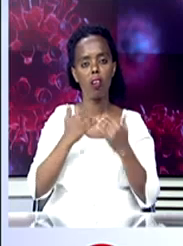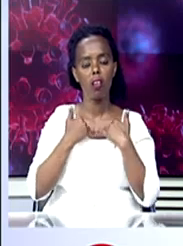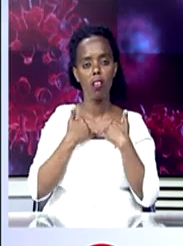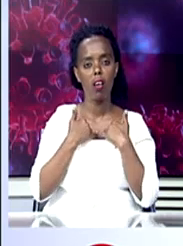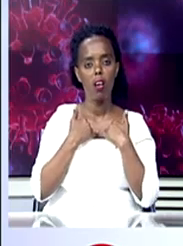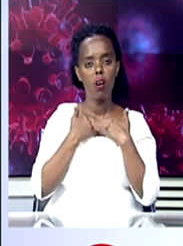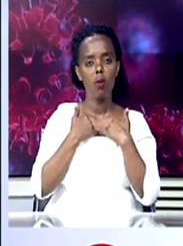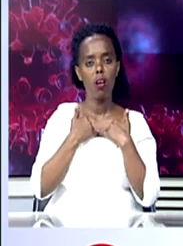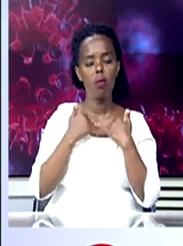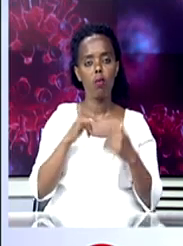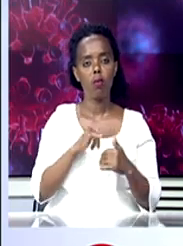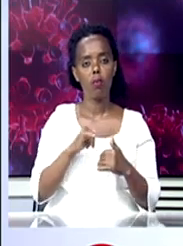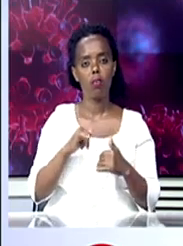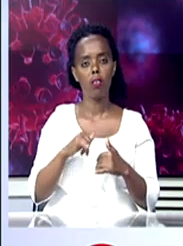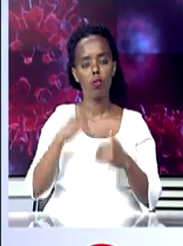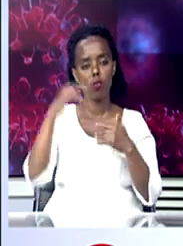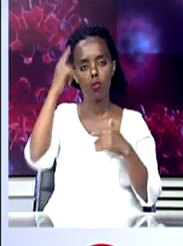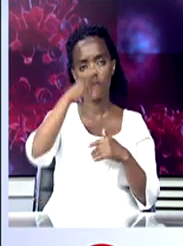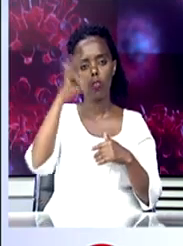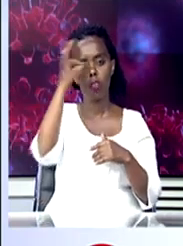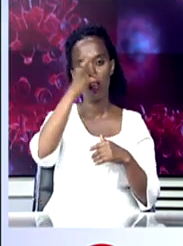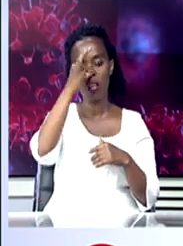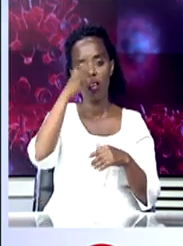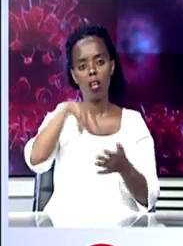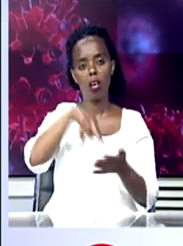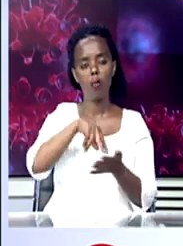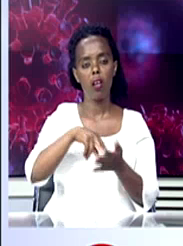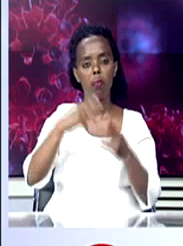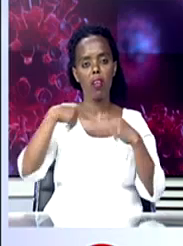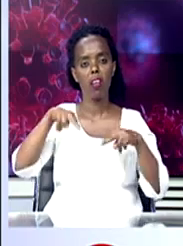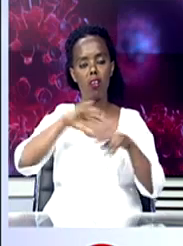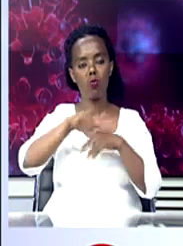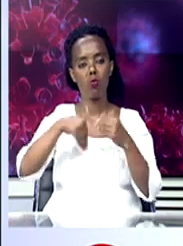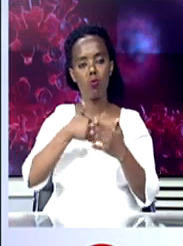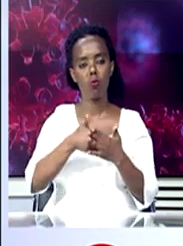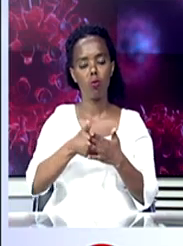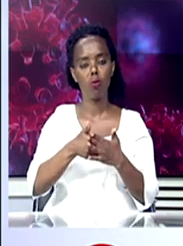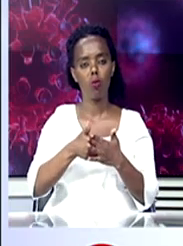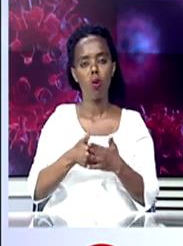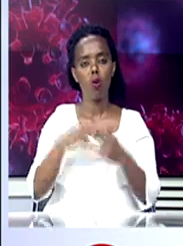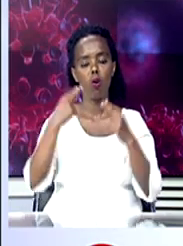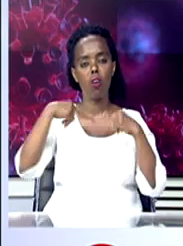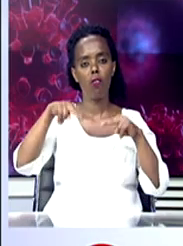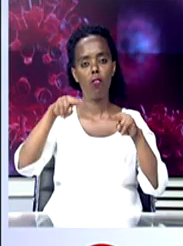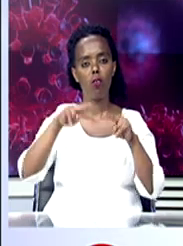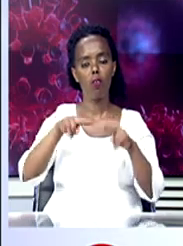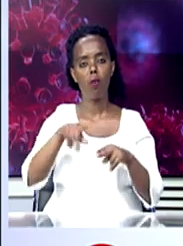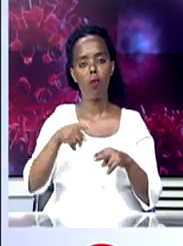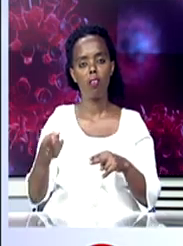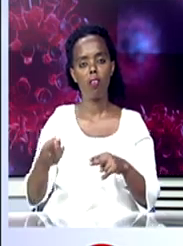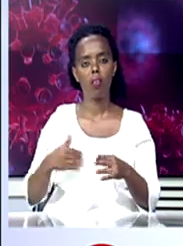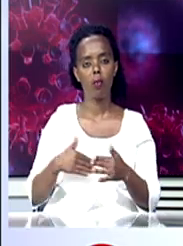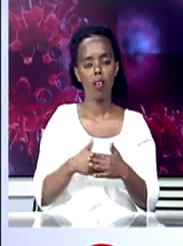hundumaanuu sooshaal miidiyaas dhaabbilee miidiyaas hundumtuu karaa adda addaatiin odeeffannoon hawaasa keenya bira akka